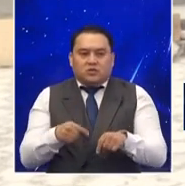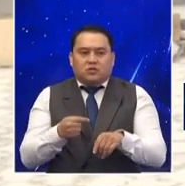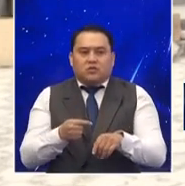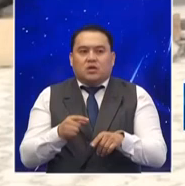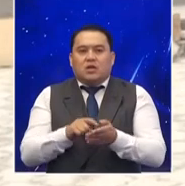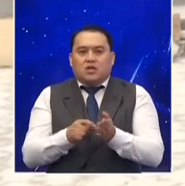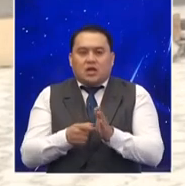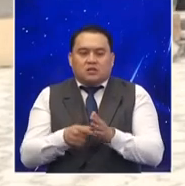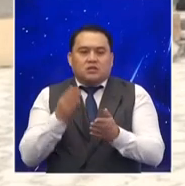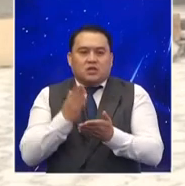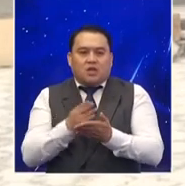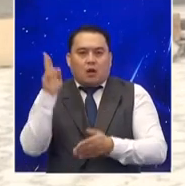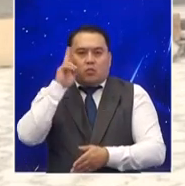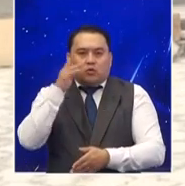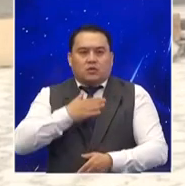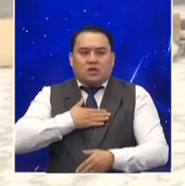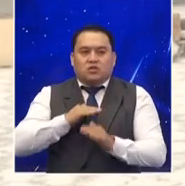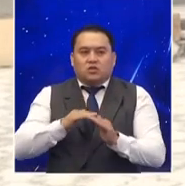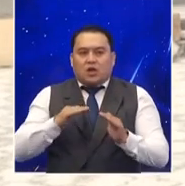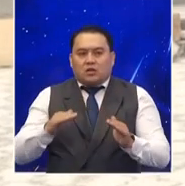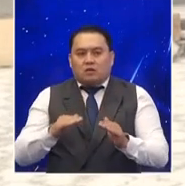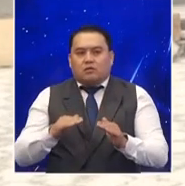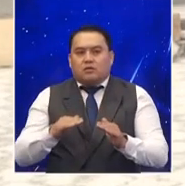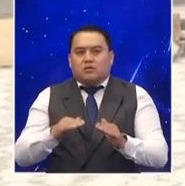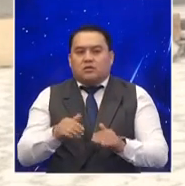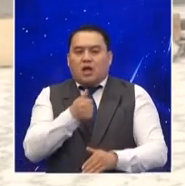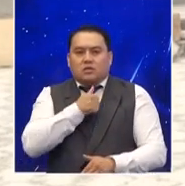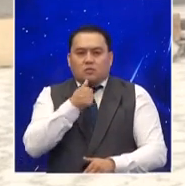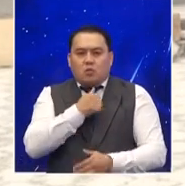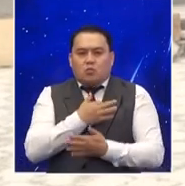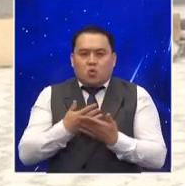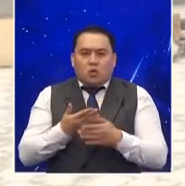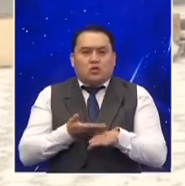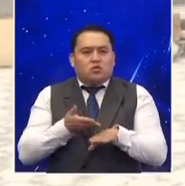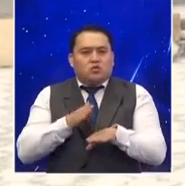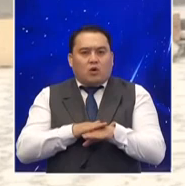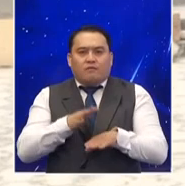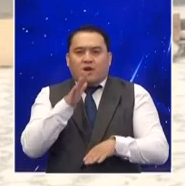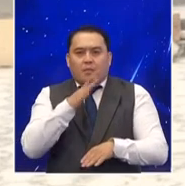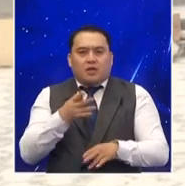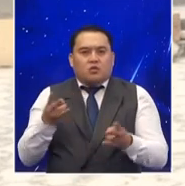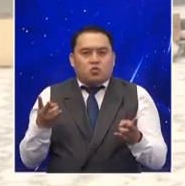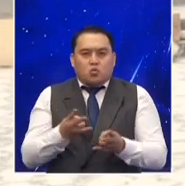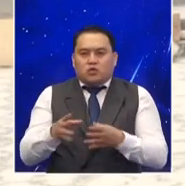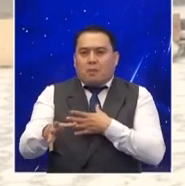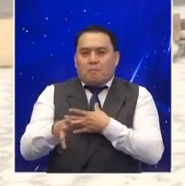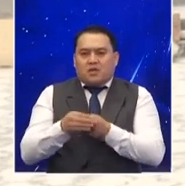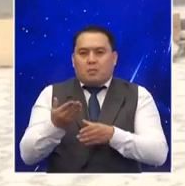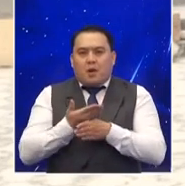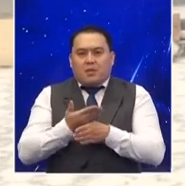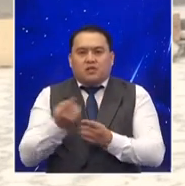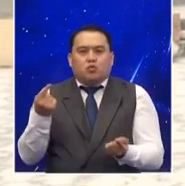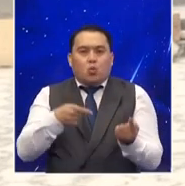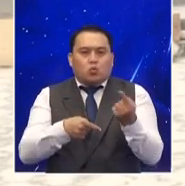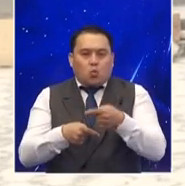дежурные классы, в которых обучаются наши дети. Пандемия стала испытанием для многих людей. В такие времена мы должны держаться вместе и помогать друг